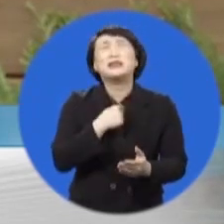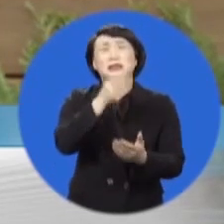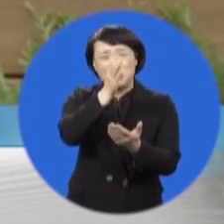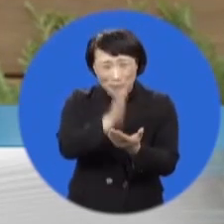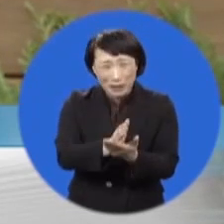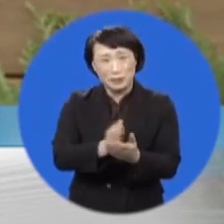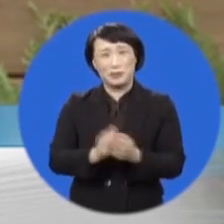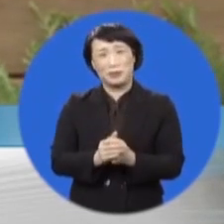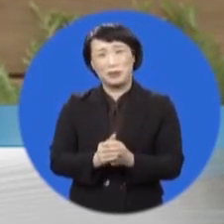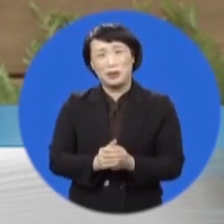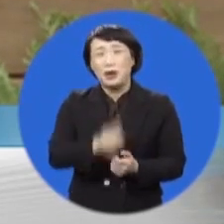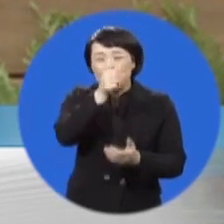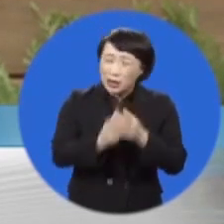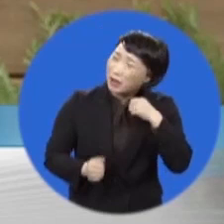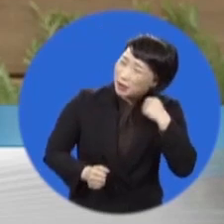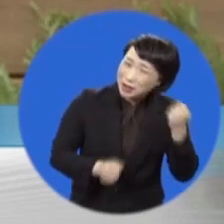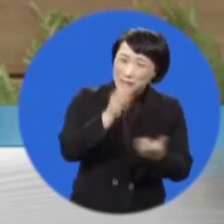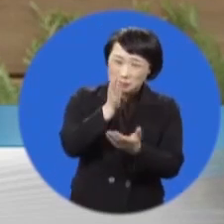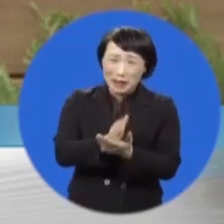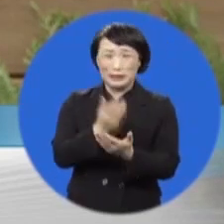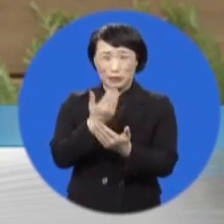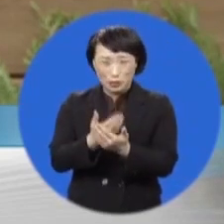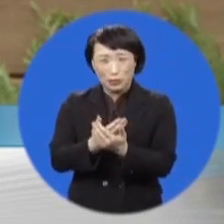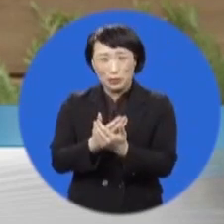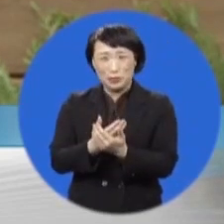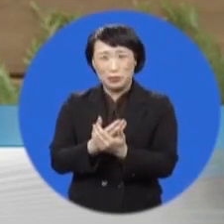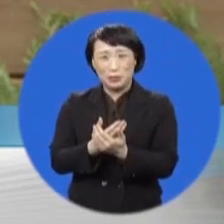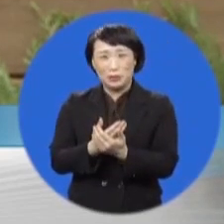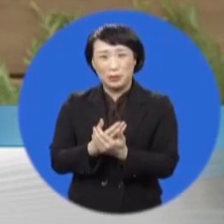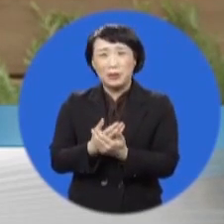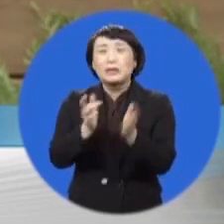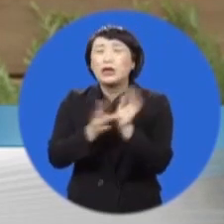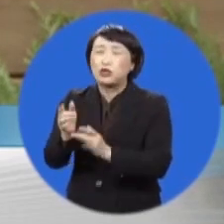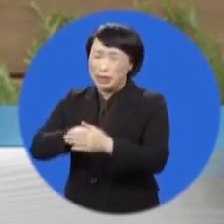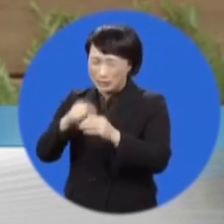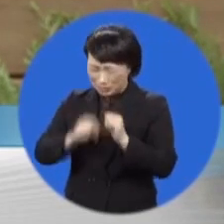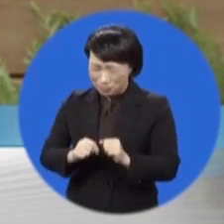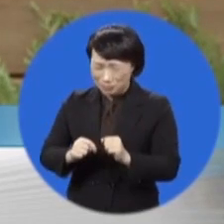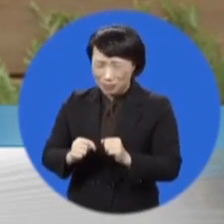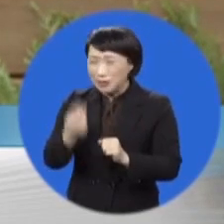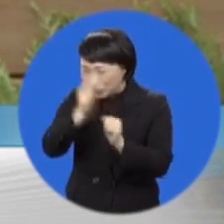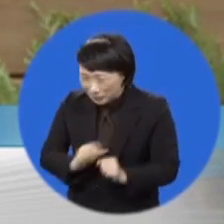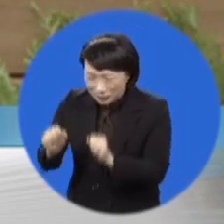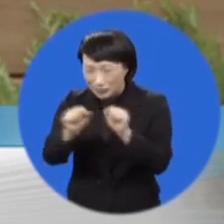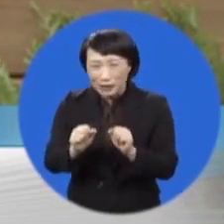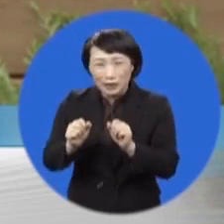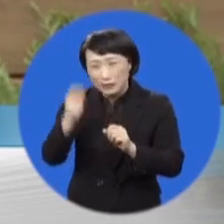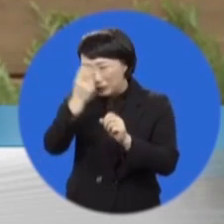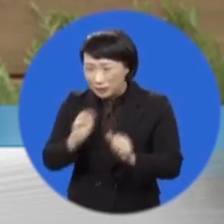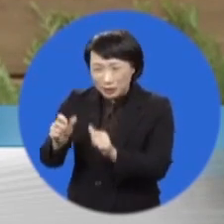않게 하시고 재개에 끌려가지 안주하지 말고 해소하면서 복원 되기 오라